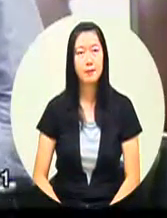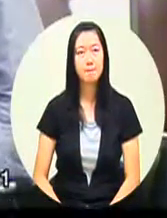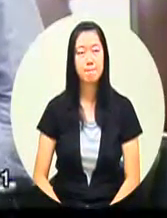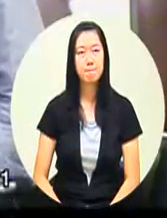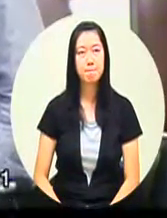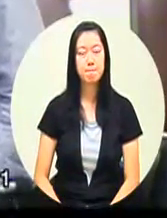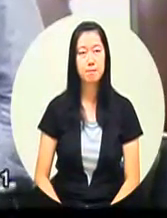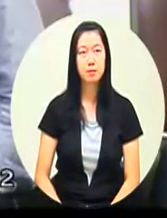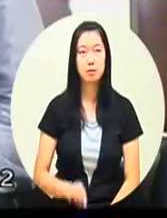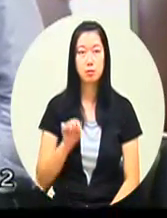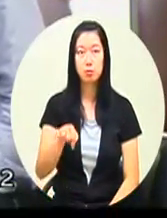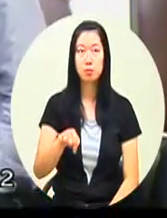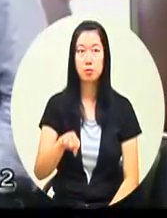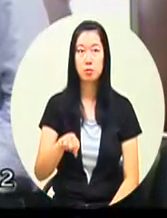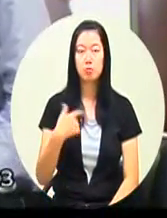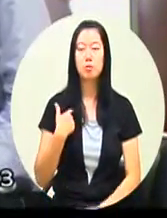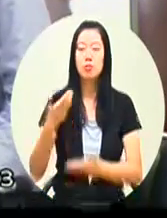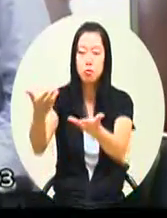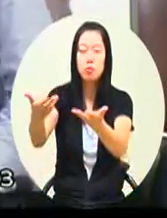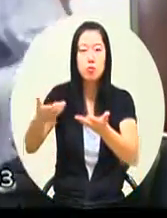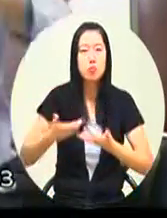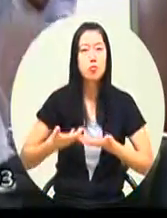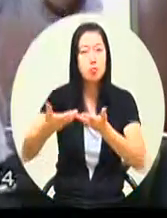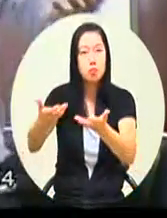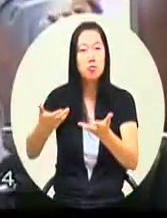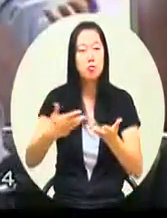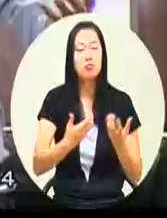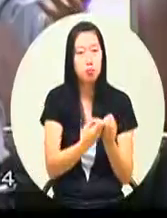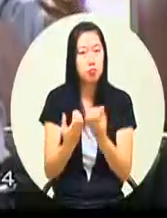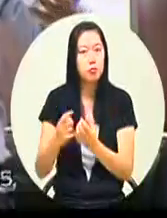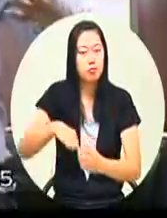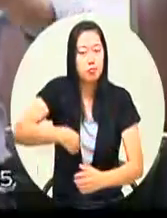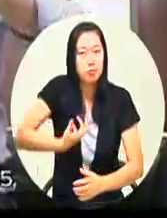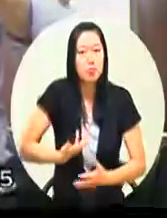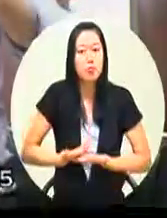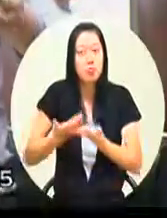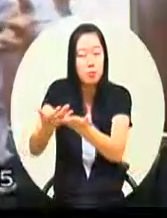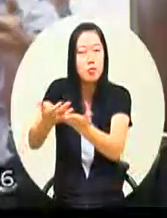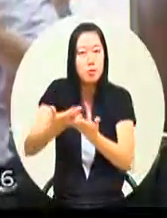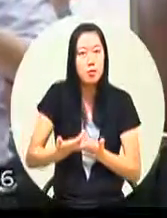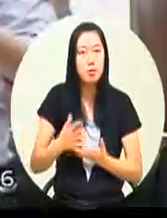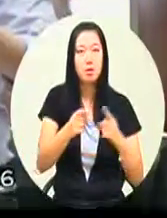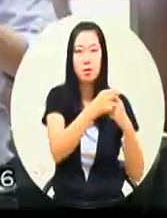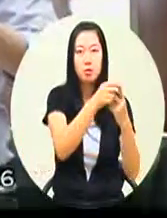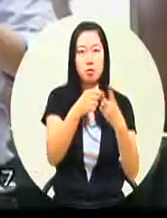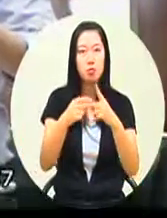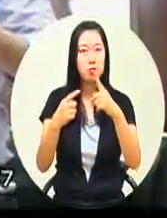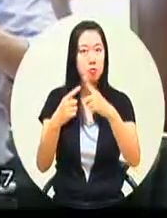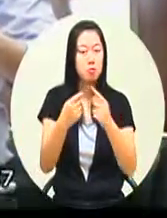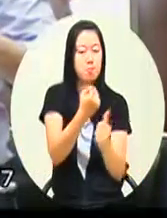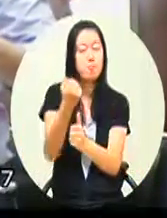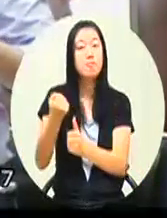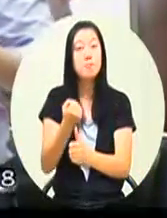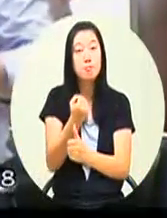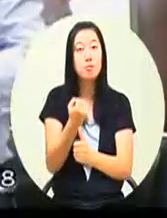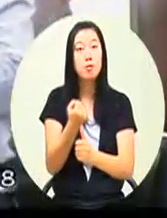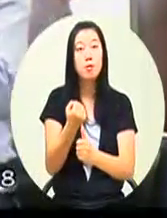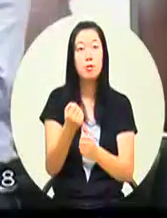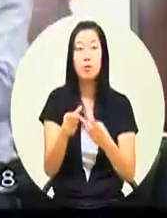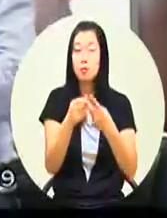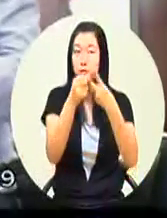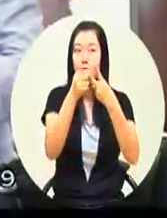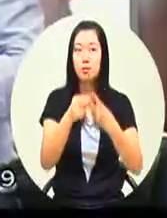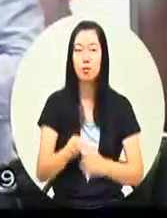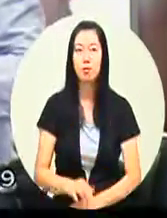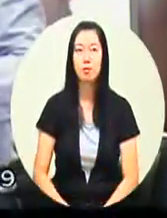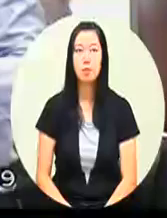个是当然造成是供需的关系了哈，这是所谓自然的供需。一种是人为的操作的问题，这是第二个问题。